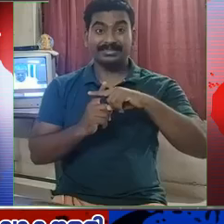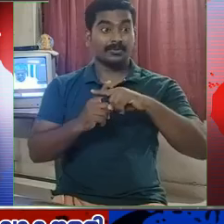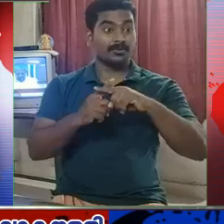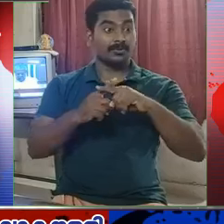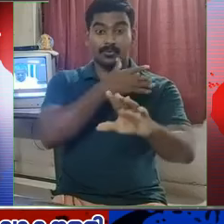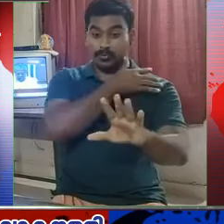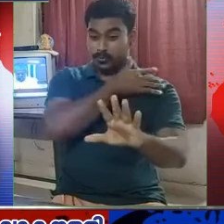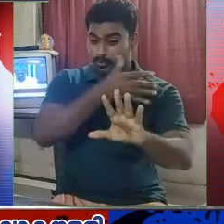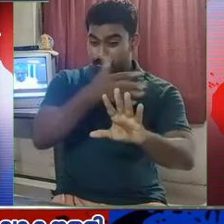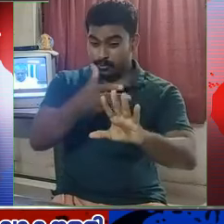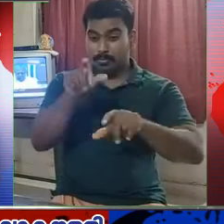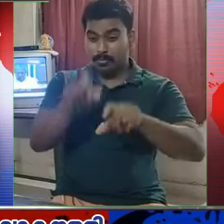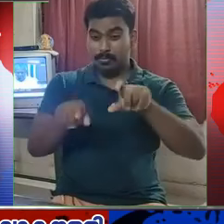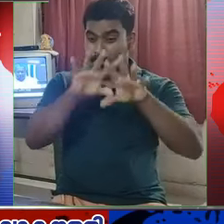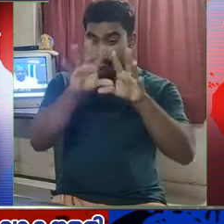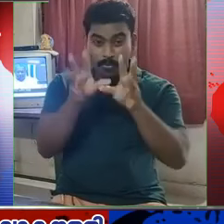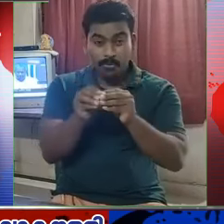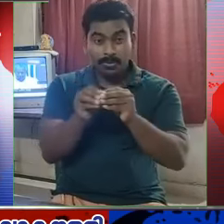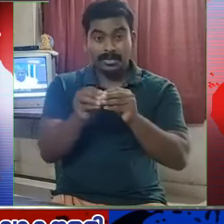സംസ്ഥാനത്ത് ഇന്ന്